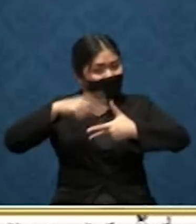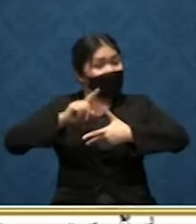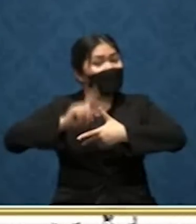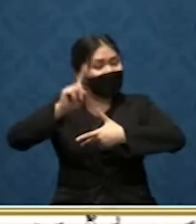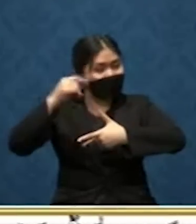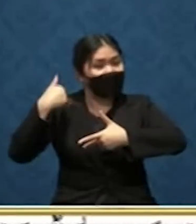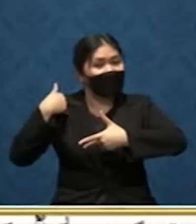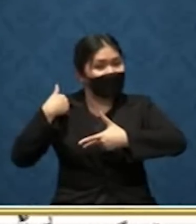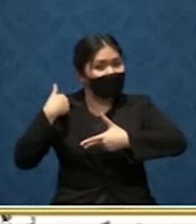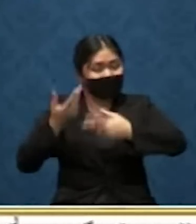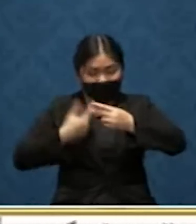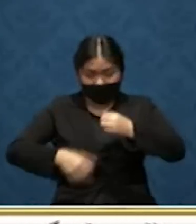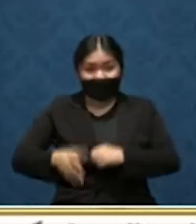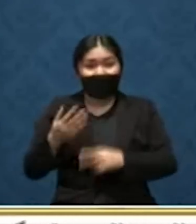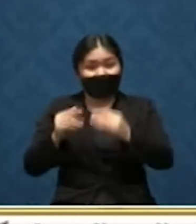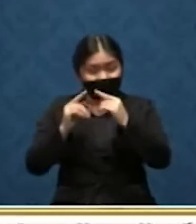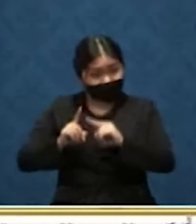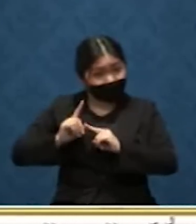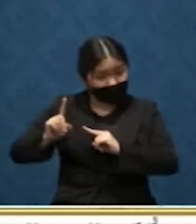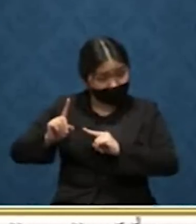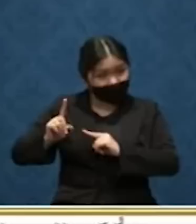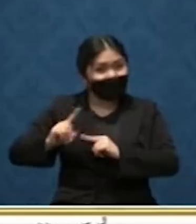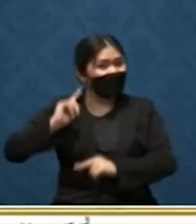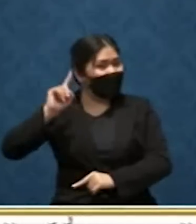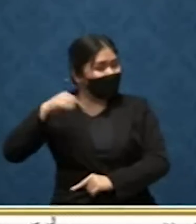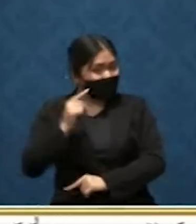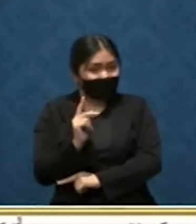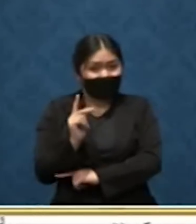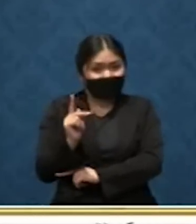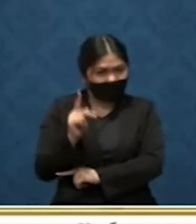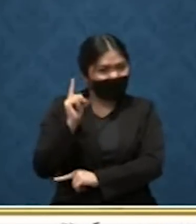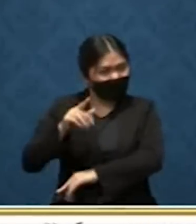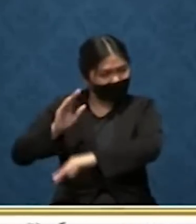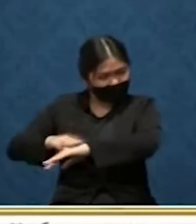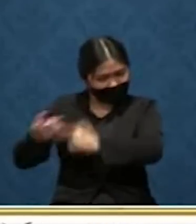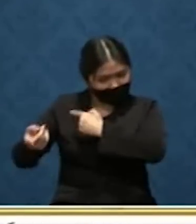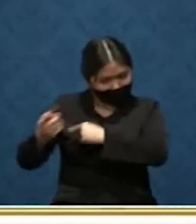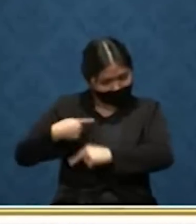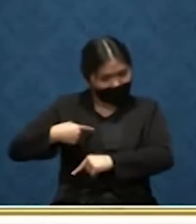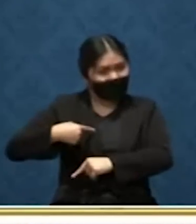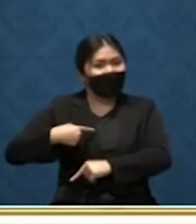ชื่อนางสาวกอไก่ซึ่งจะต้องตามตัวมาดำเนินคดีต่อไป